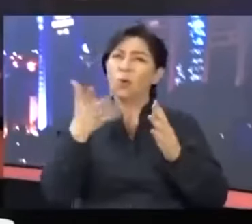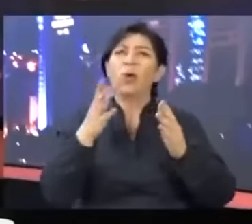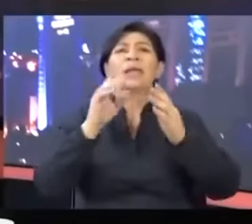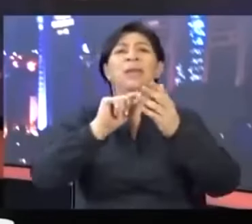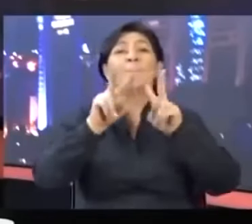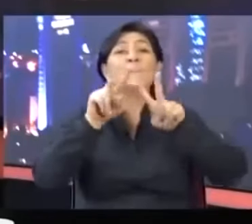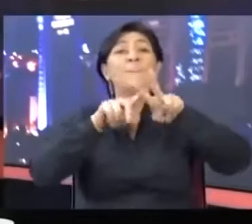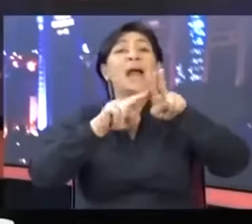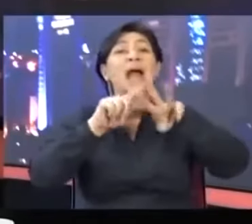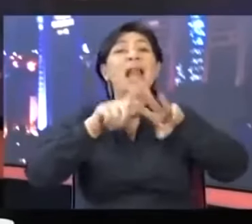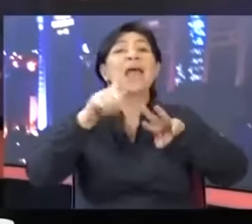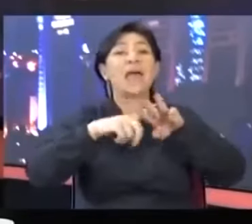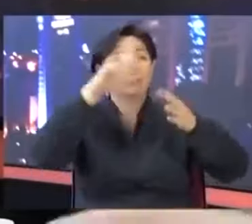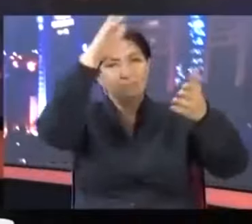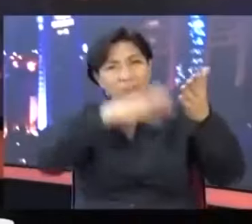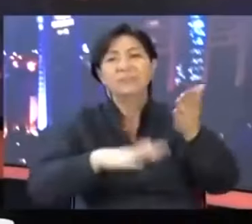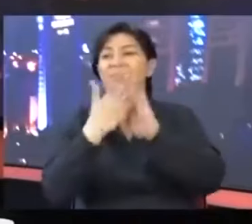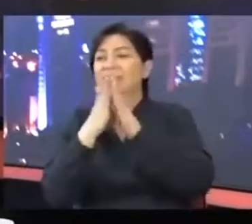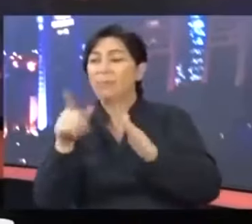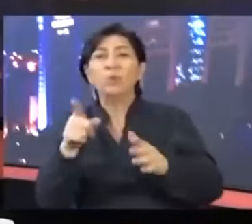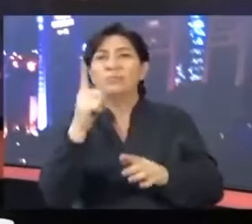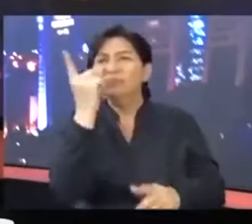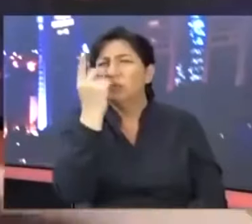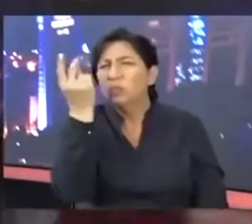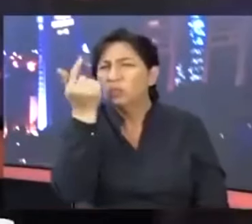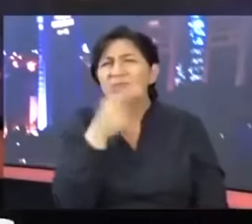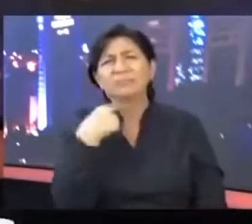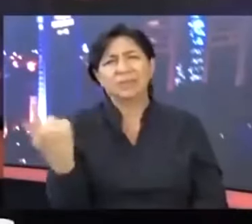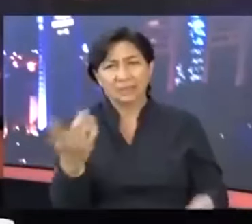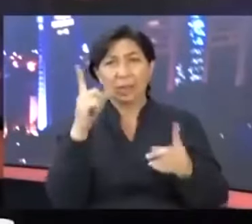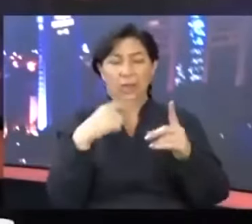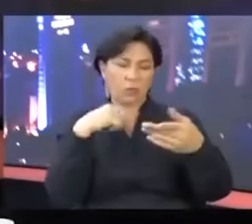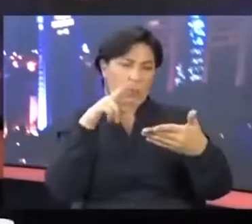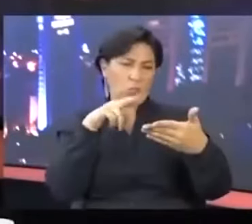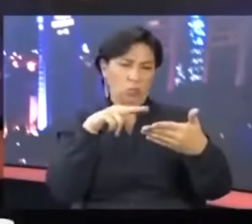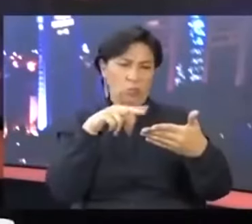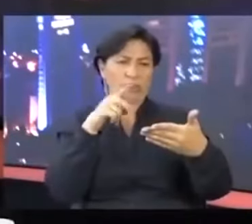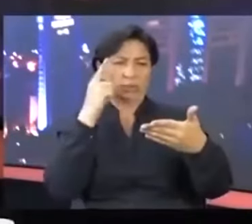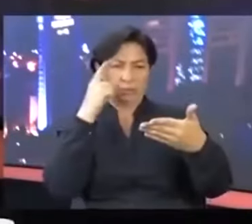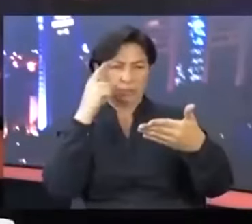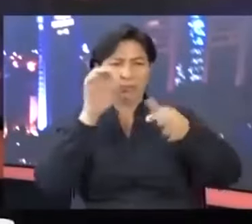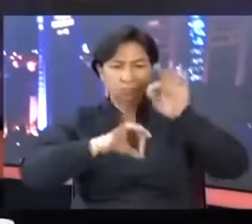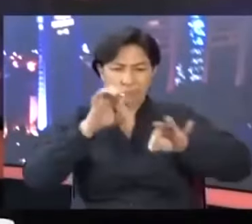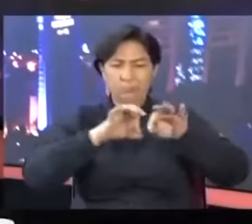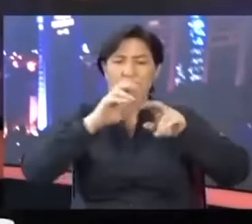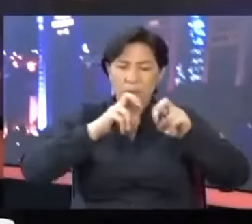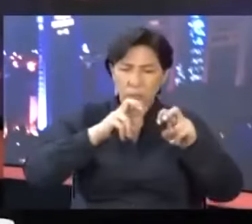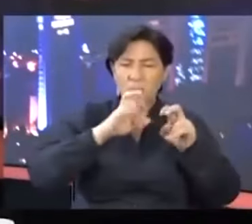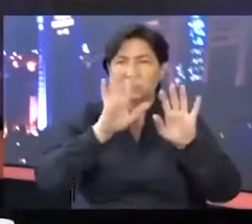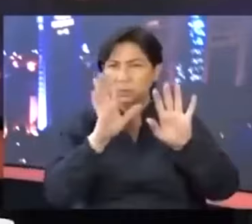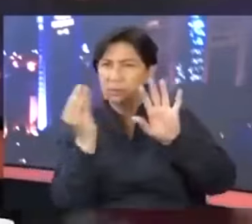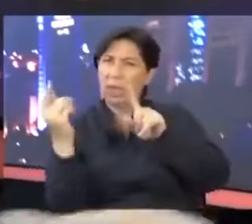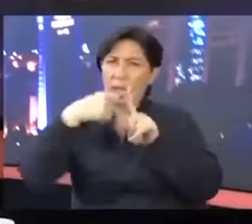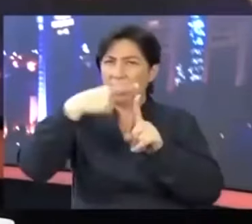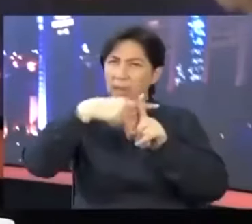kitaplardır Çünkü orada bir şeyi unutmanız söz konusu değil baştan gözden geçiriyorsunuz edit ediyorsunuz kontrol ediyorsunuz bir şey daha